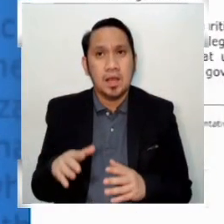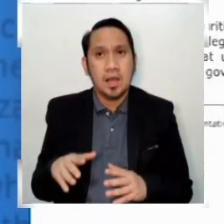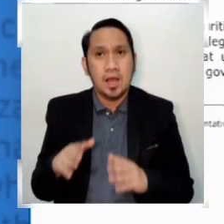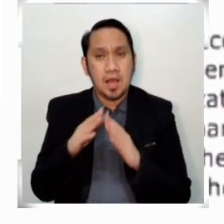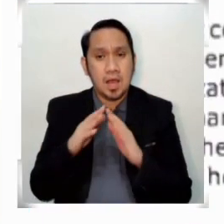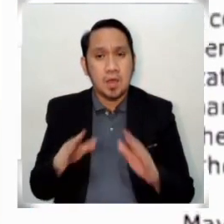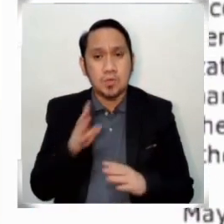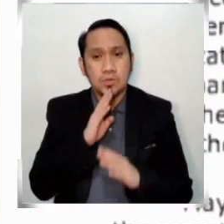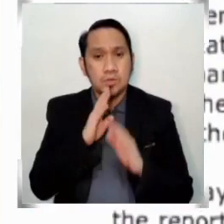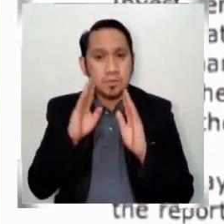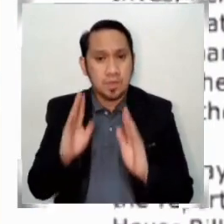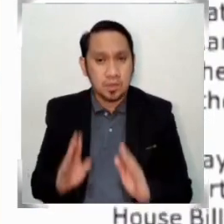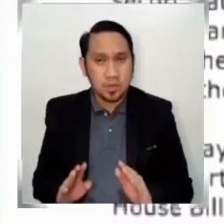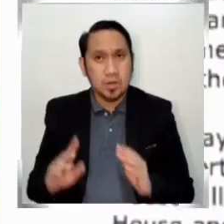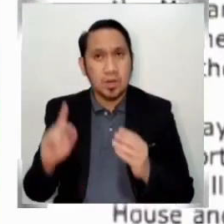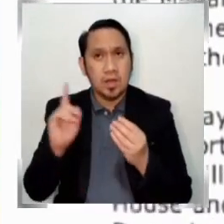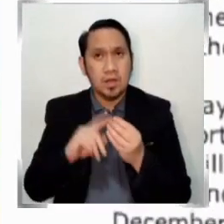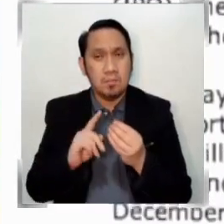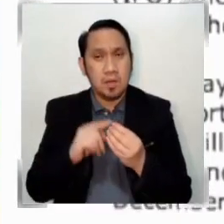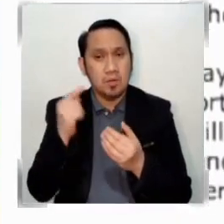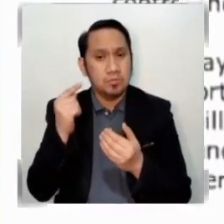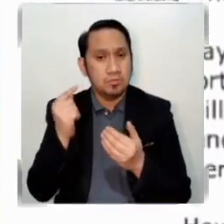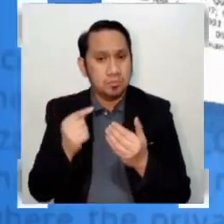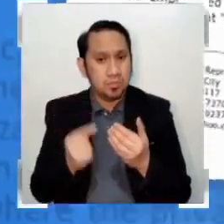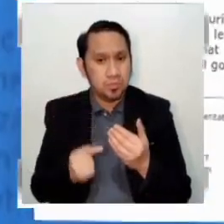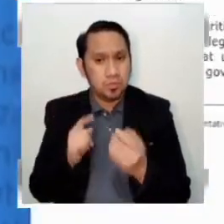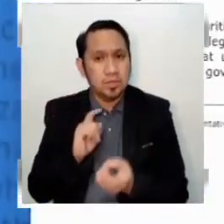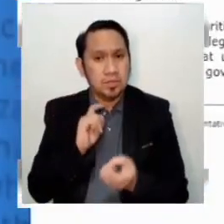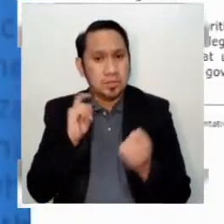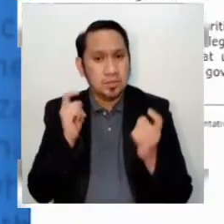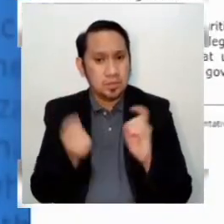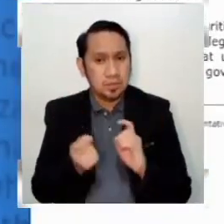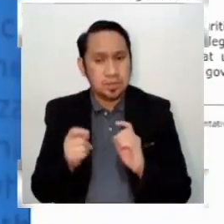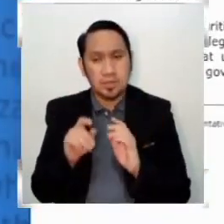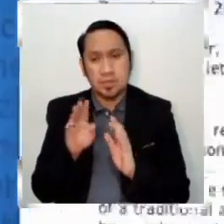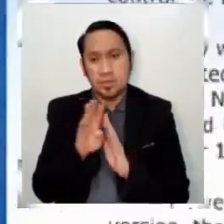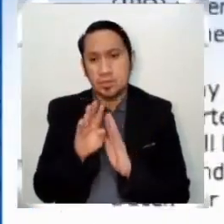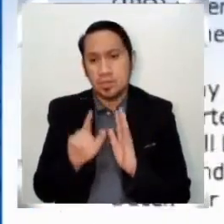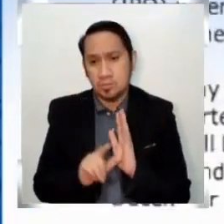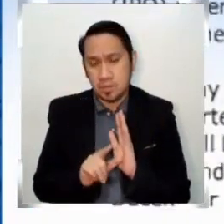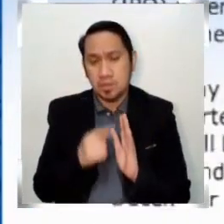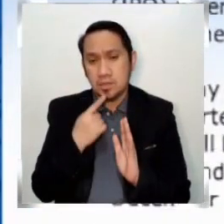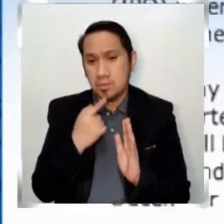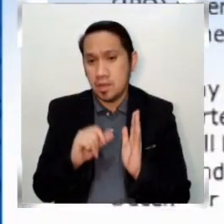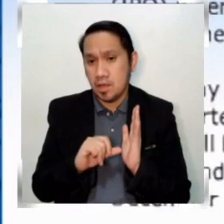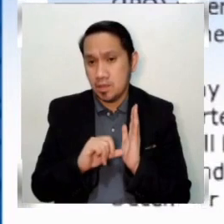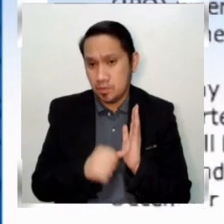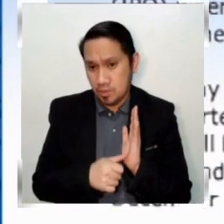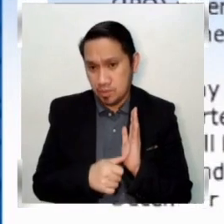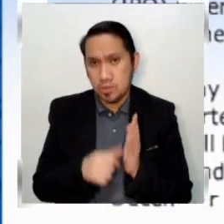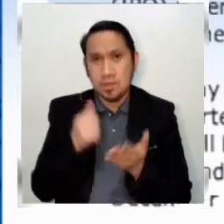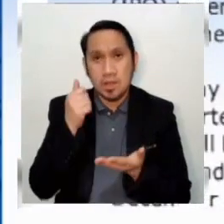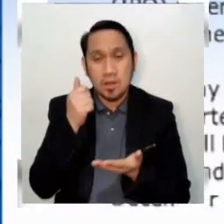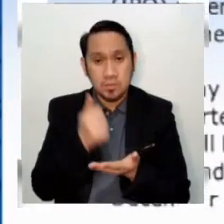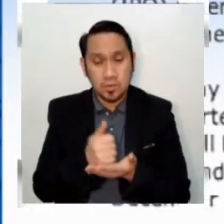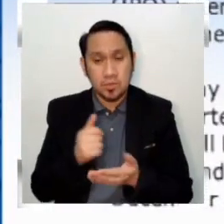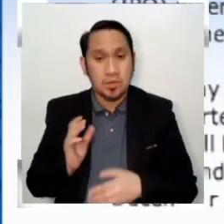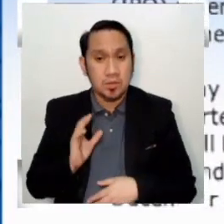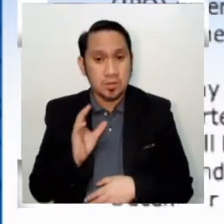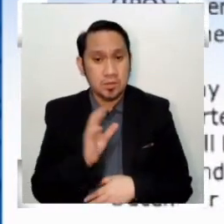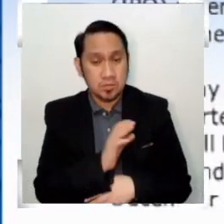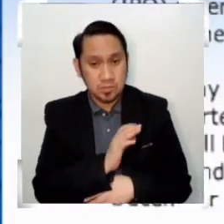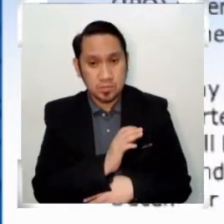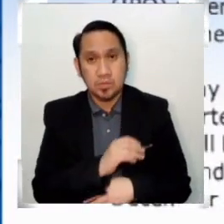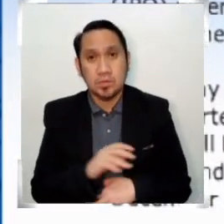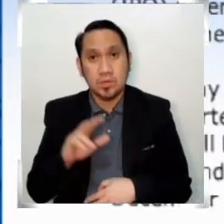sa mga umano'y pagbabago sa Maharlika Investment Fund Bill. Punto ni Lagman, naaprubahan na ng Kamara ang panukala sa ikatlo